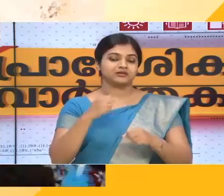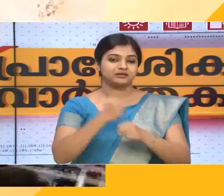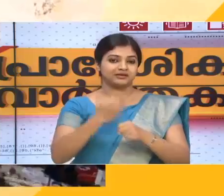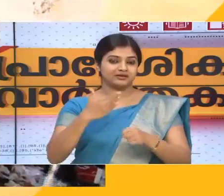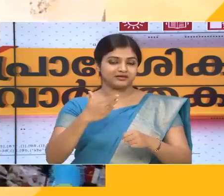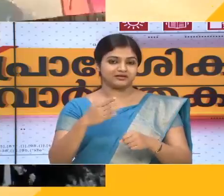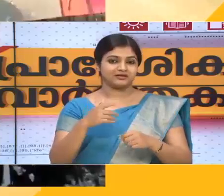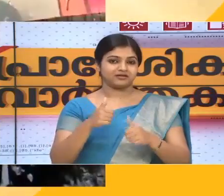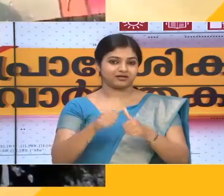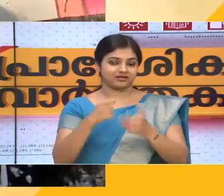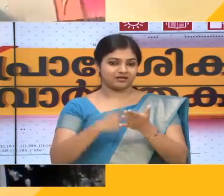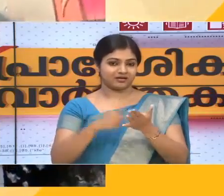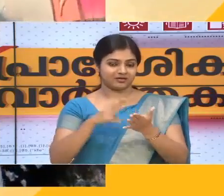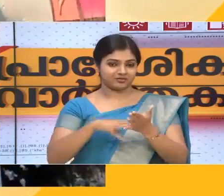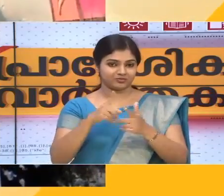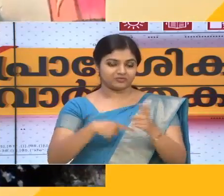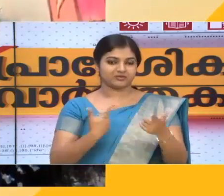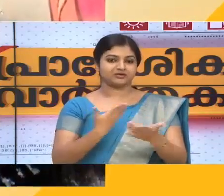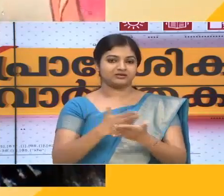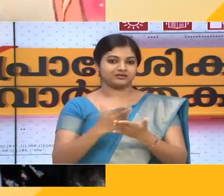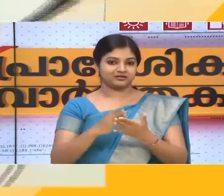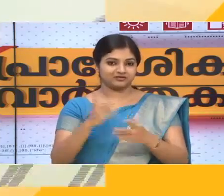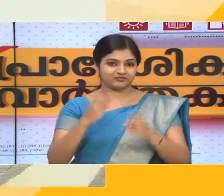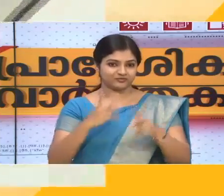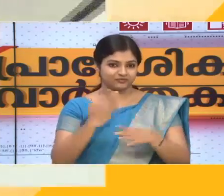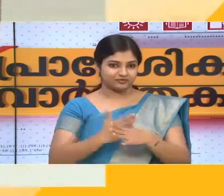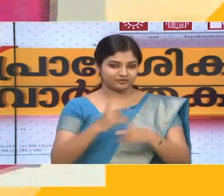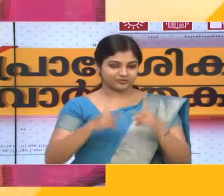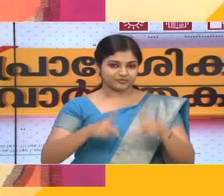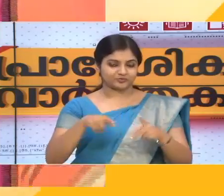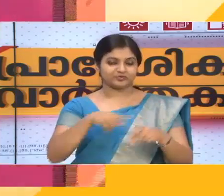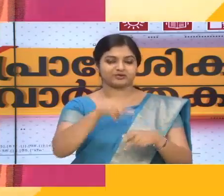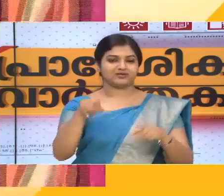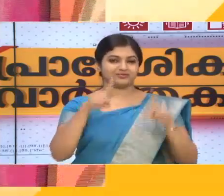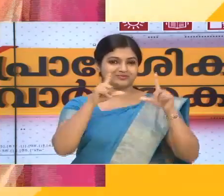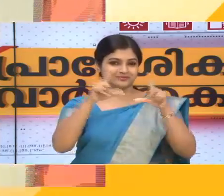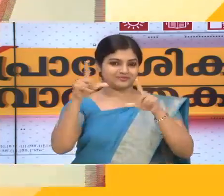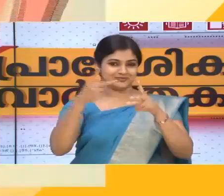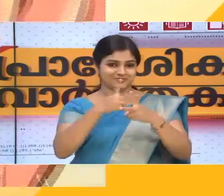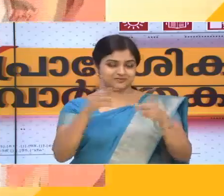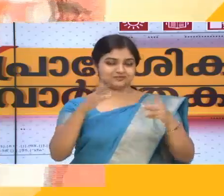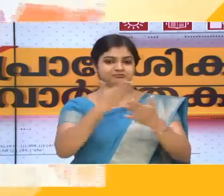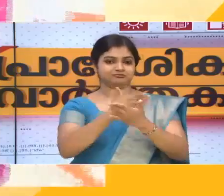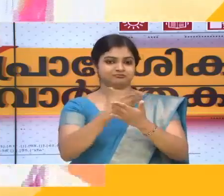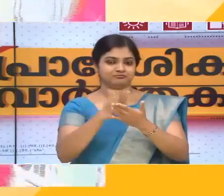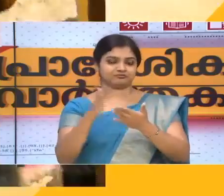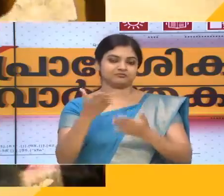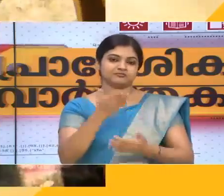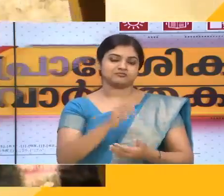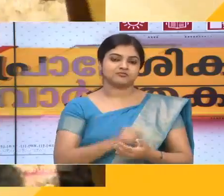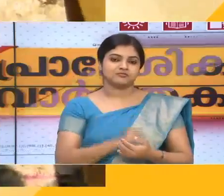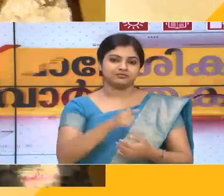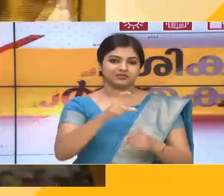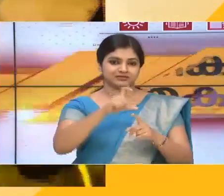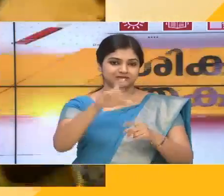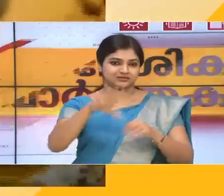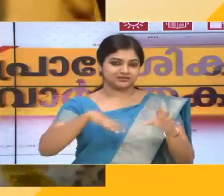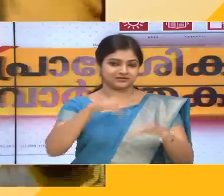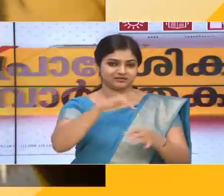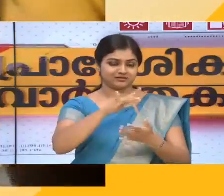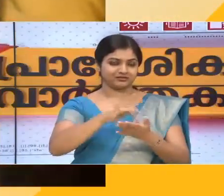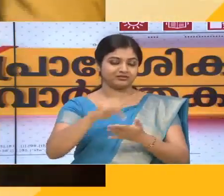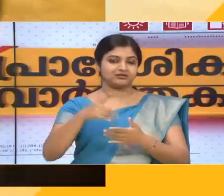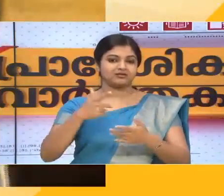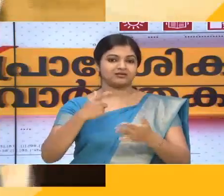നഗരസഭയിലെ ആരോഗ്യ വിഭാഗം, ഒപ്പം ശുചീകരണ തൊഴിലാളികളും ചേർന്നാണ് ചുമർ ചിത്രങ്ങൾക്ക് പോസ്റ്ററുകളിൽ നിന്ന് മോക്ഷം നൽകുന്നത്. നഗരത്തിൽ നടക്കുന്ന